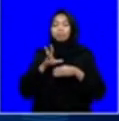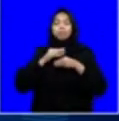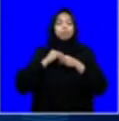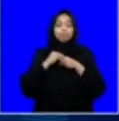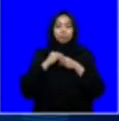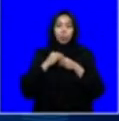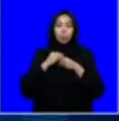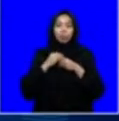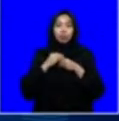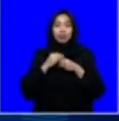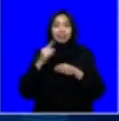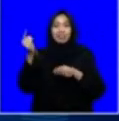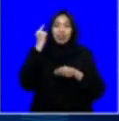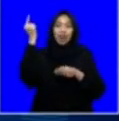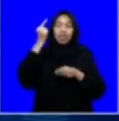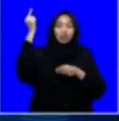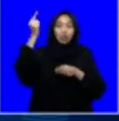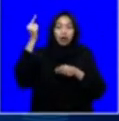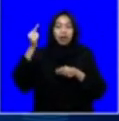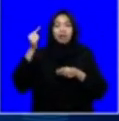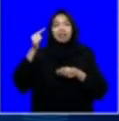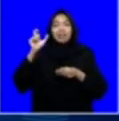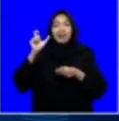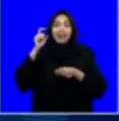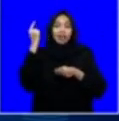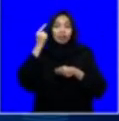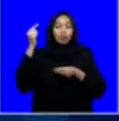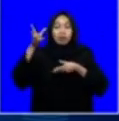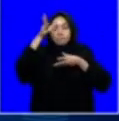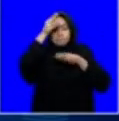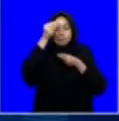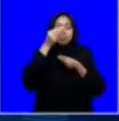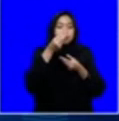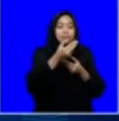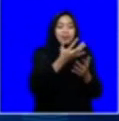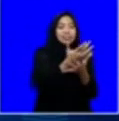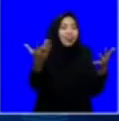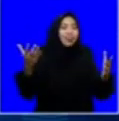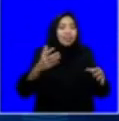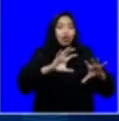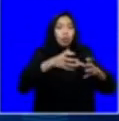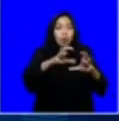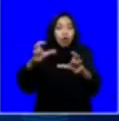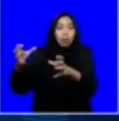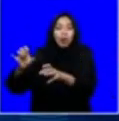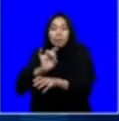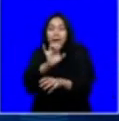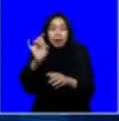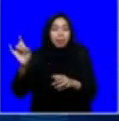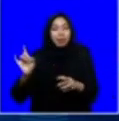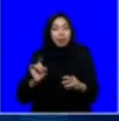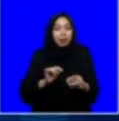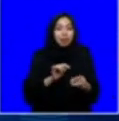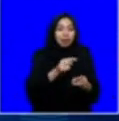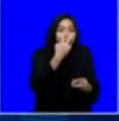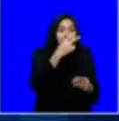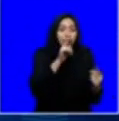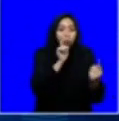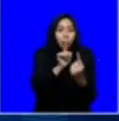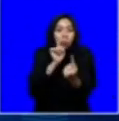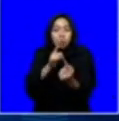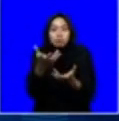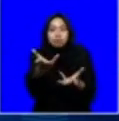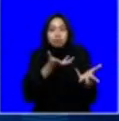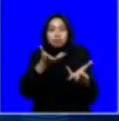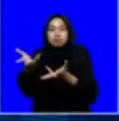negara kita, agar kita berinteraksi dengan berbagai macam masyarakat di Indonesia yang berbeda dengan latar belakang